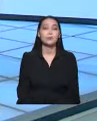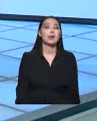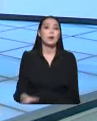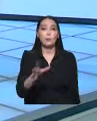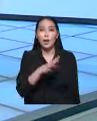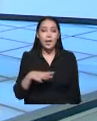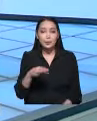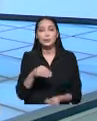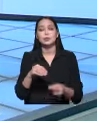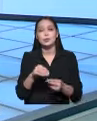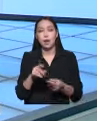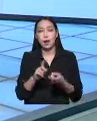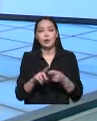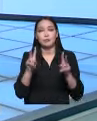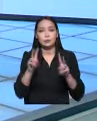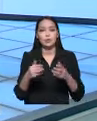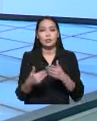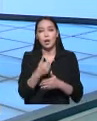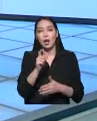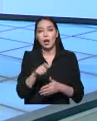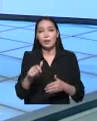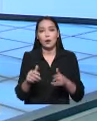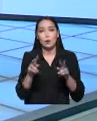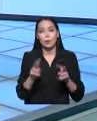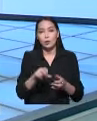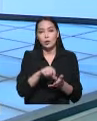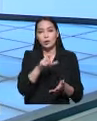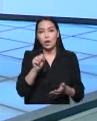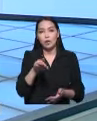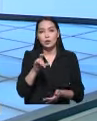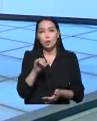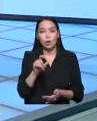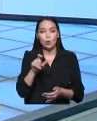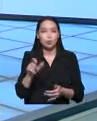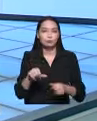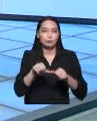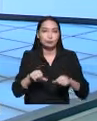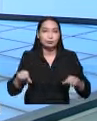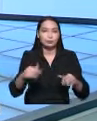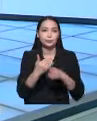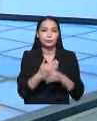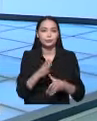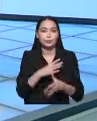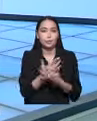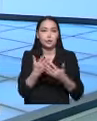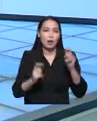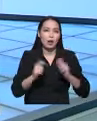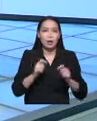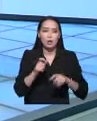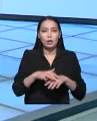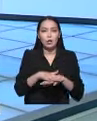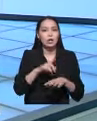Бәрімізге қатысты жаң адамдар қозғалысының мүшелері Атырауға келіп бөгет соғуға көмектесті. Еліміздің түкпір-түкпірінен жиналған жастардың мақсаты